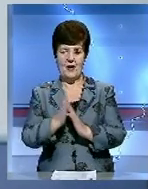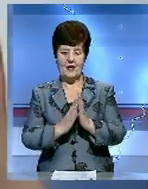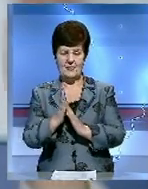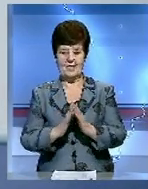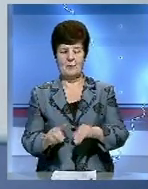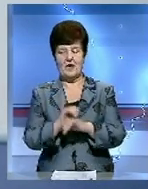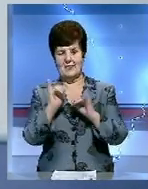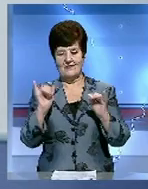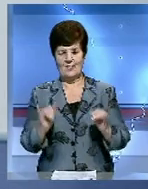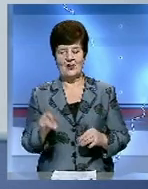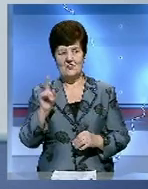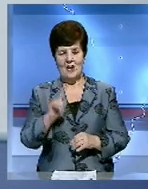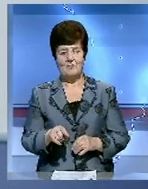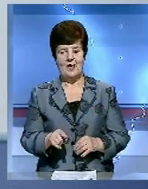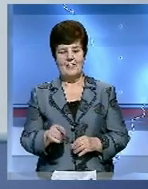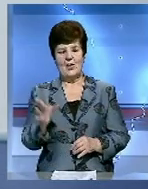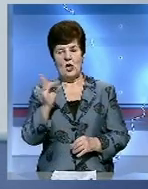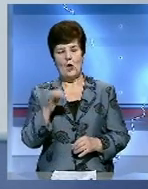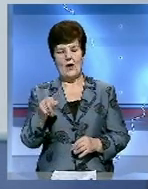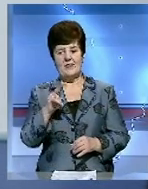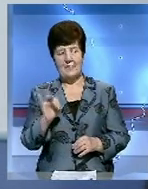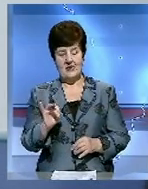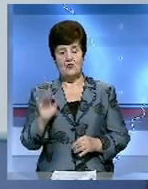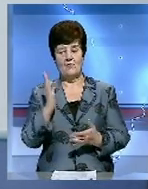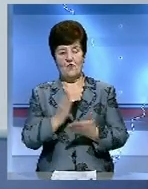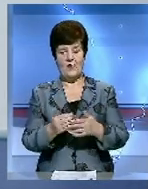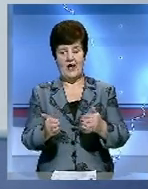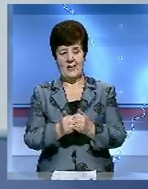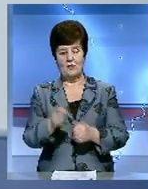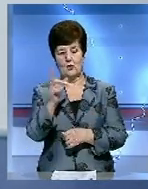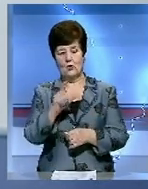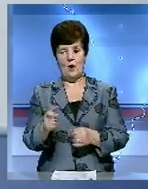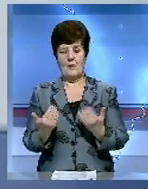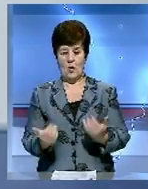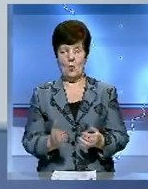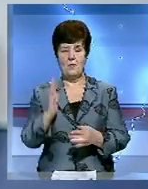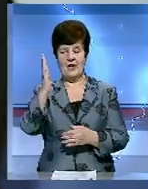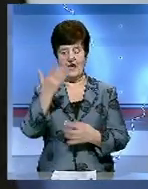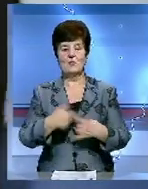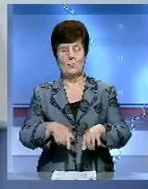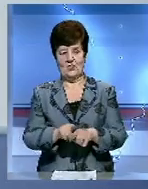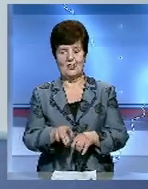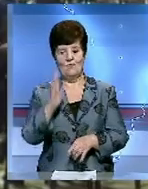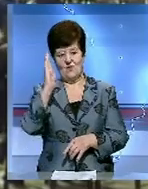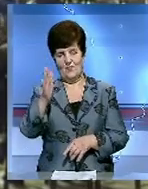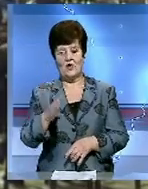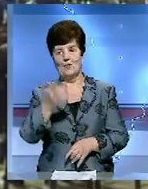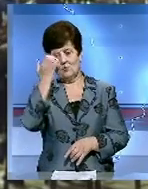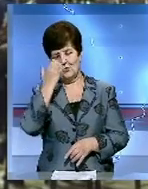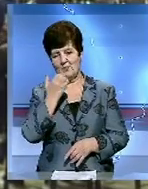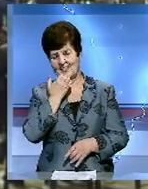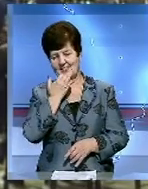am dat roade. Și eu voi fi alături de oameni, cum am fost de acum înainte, tot așa voi fi. Mulțumesc!